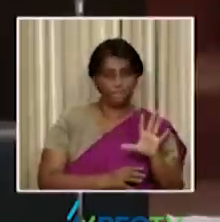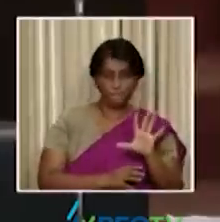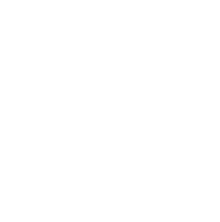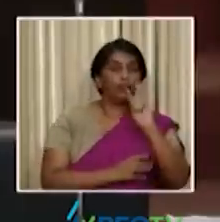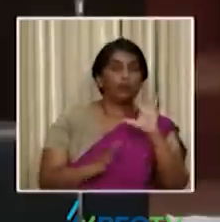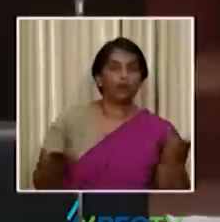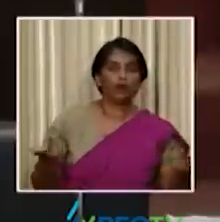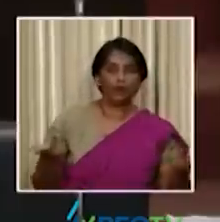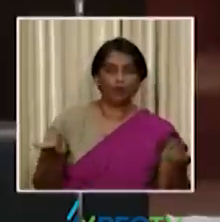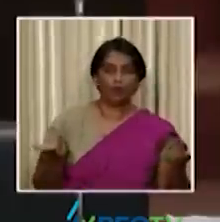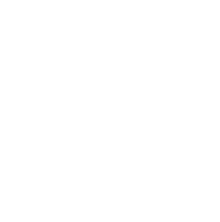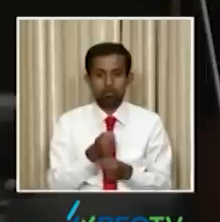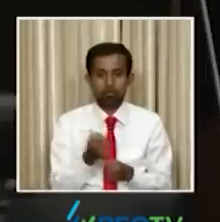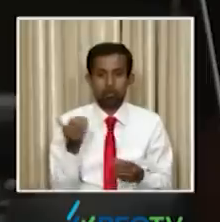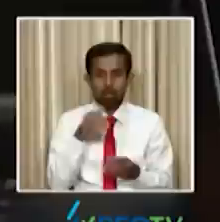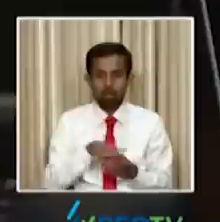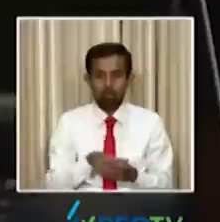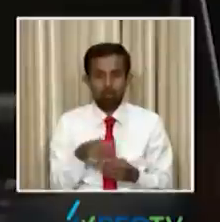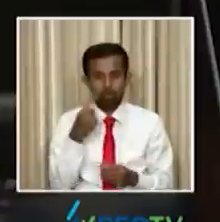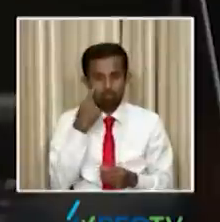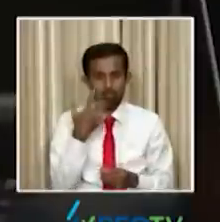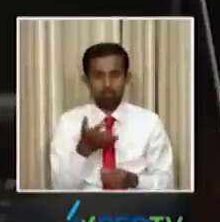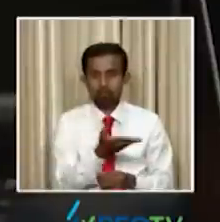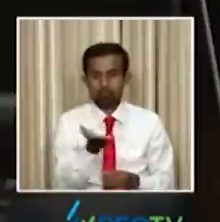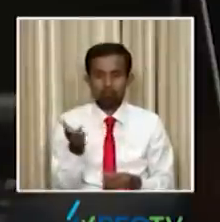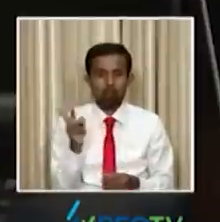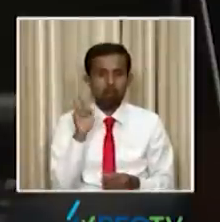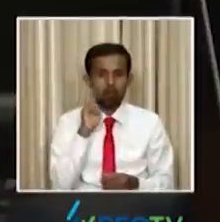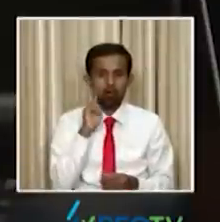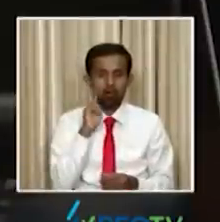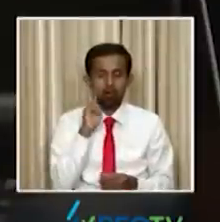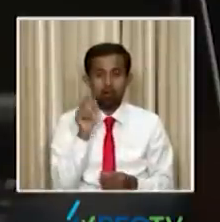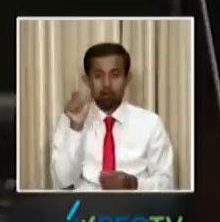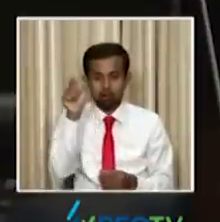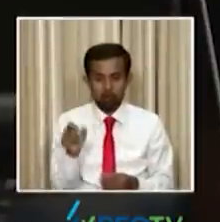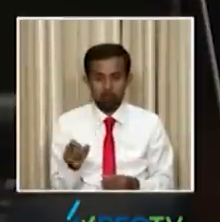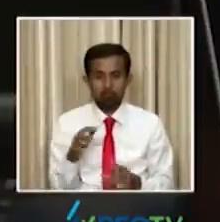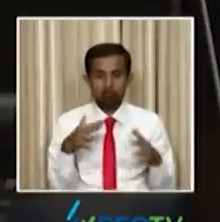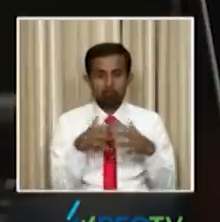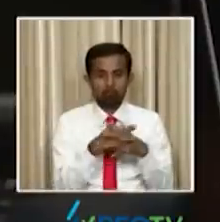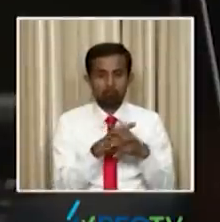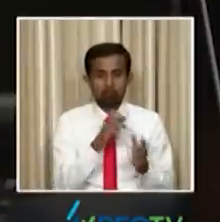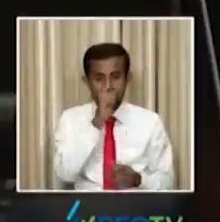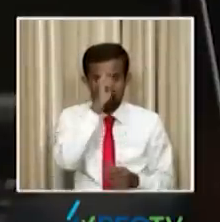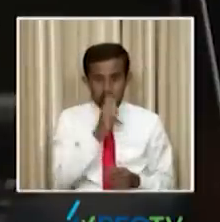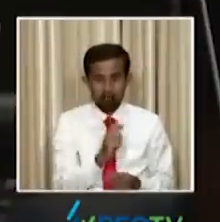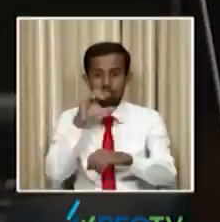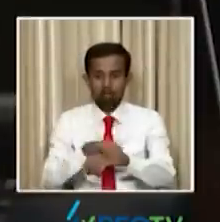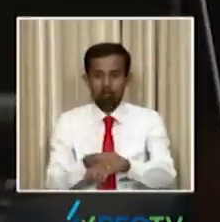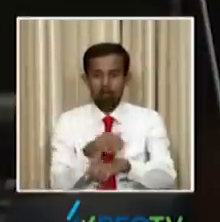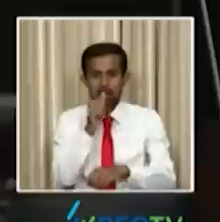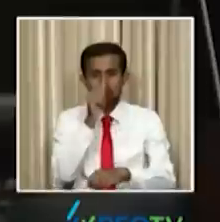නඩු 35? ඒවා වාස්ප වෙලා. අපි දැක්ක මේ රනිල් වික්‍රමසිංහ බාස්සුන් නැහැයි, විජේදාස රායපක්ෂ බාස්සුන් නැහැයි ගහපු